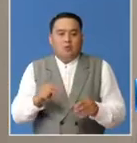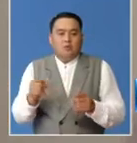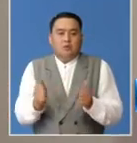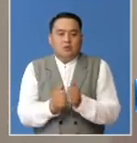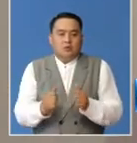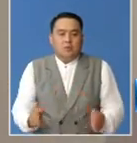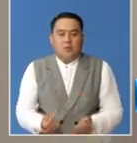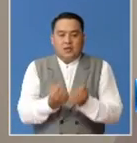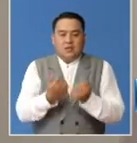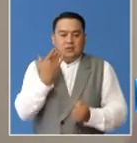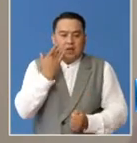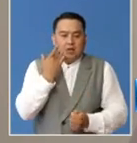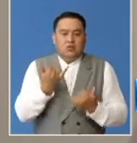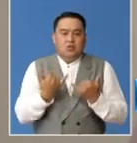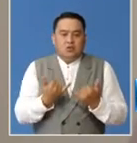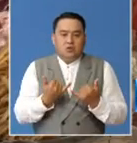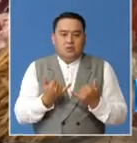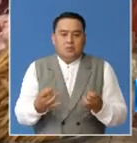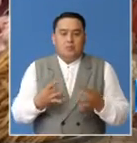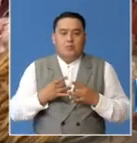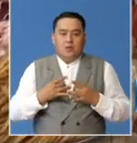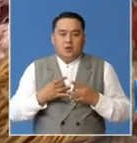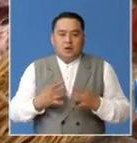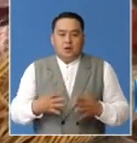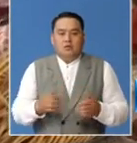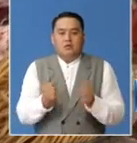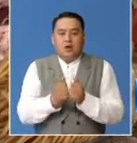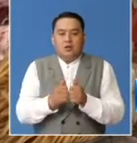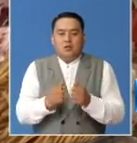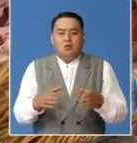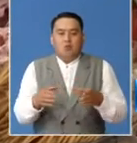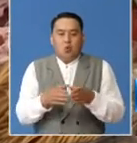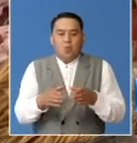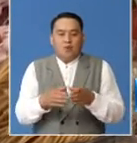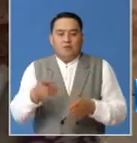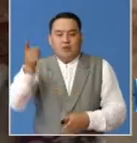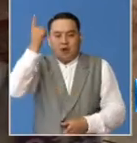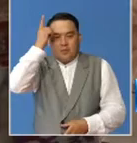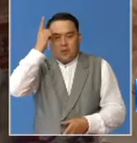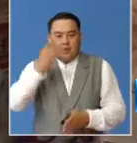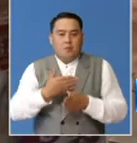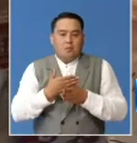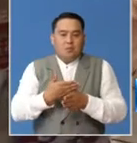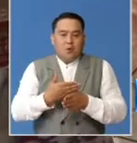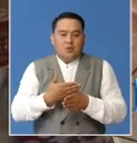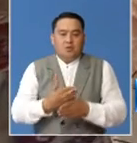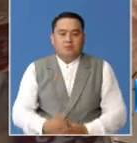постоянно поддерживают. Так и сейчас, в священный праздник Курбанайт, соседи и группа добровольцев из Германии оказали